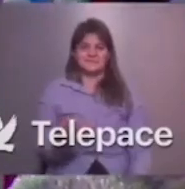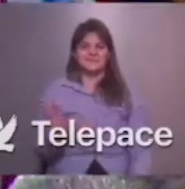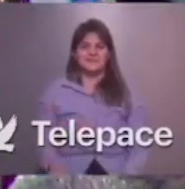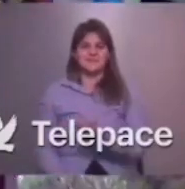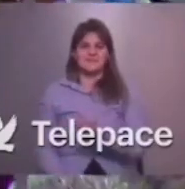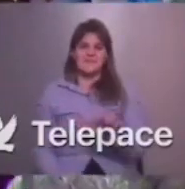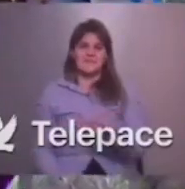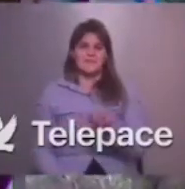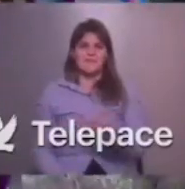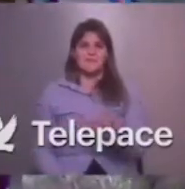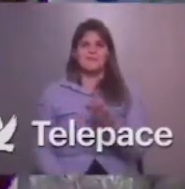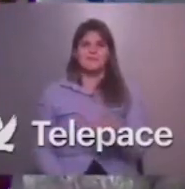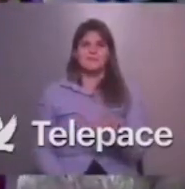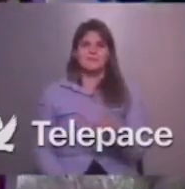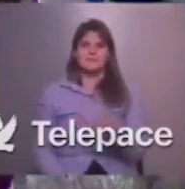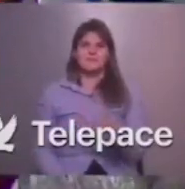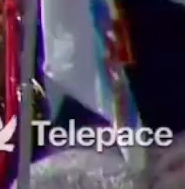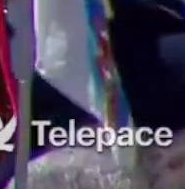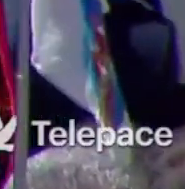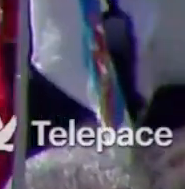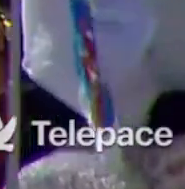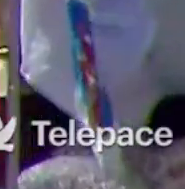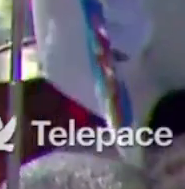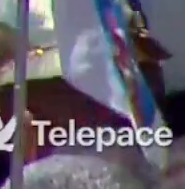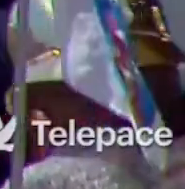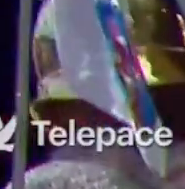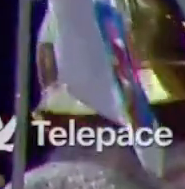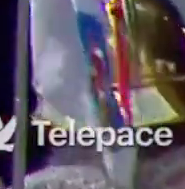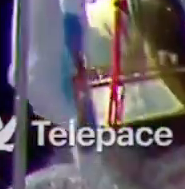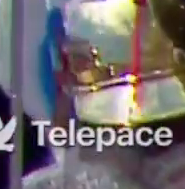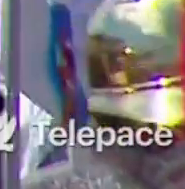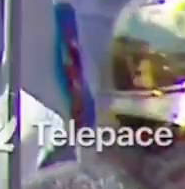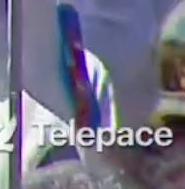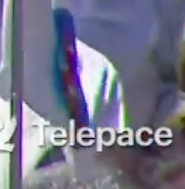Papa, perché quel 13 luglio